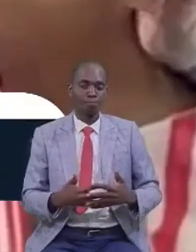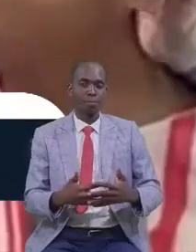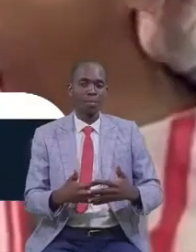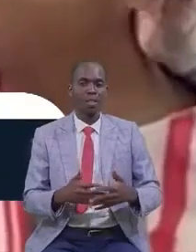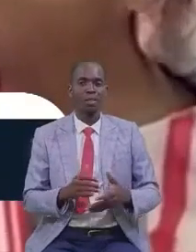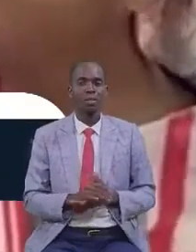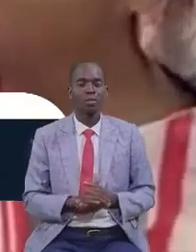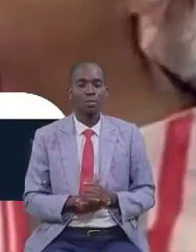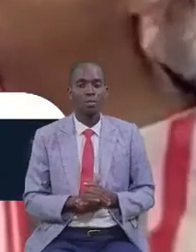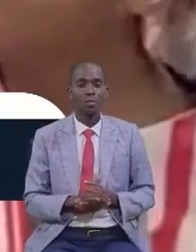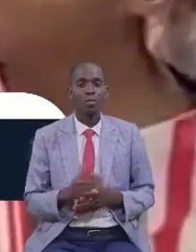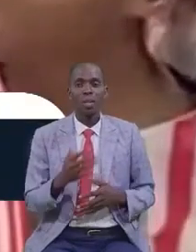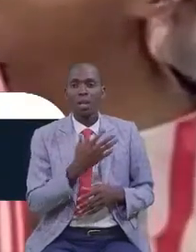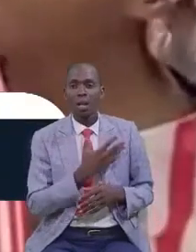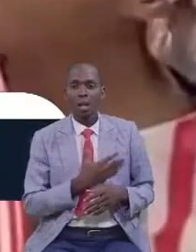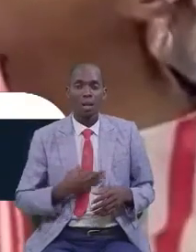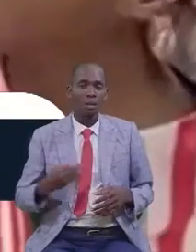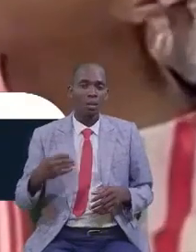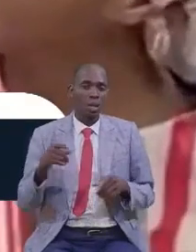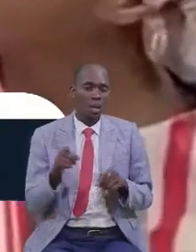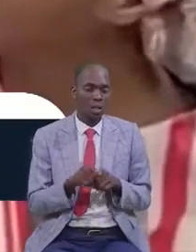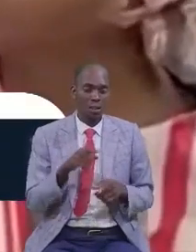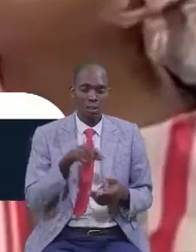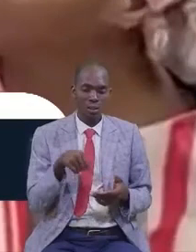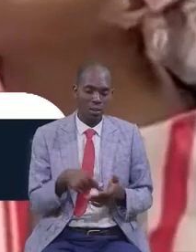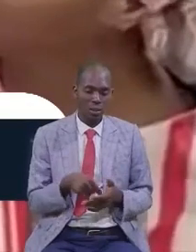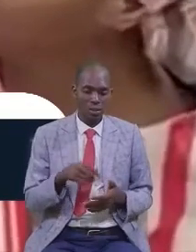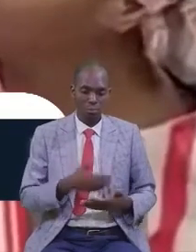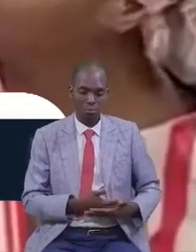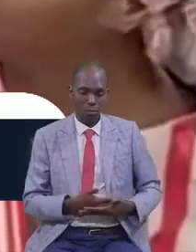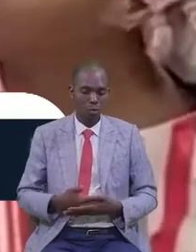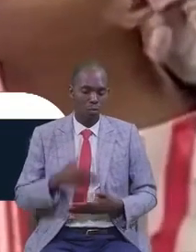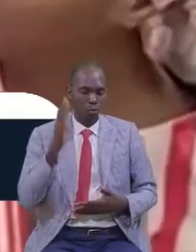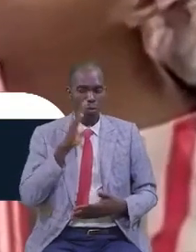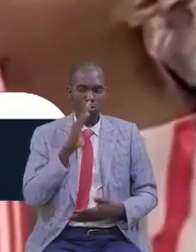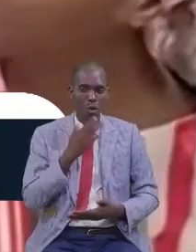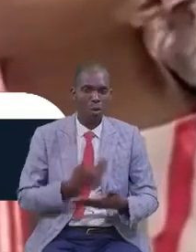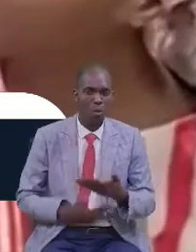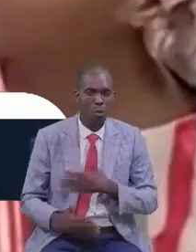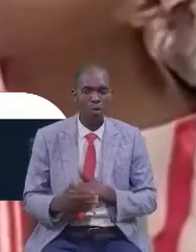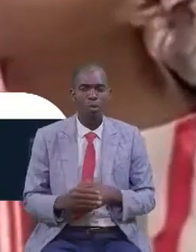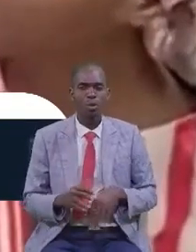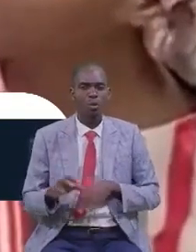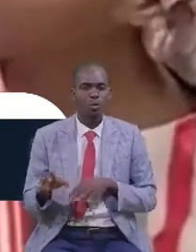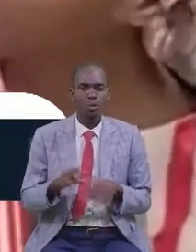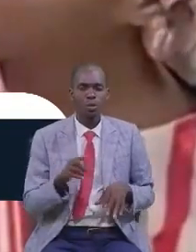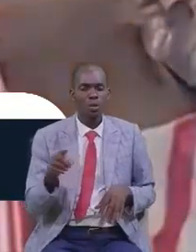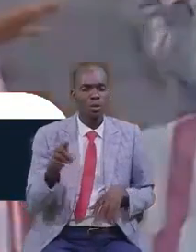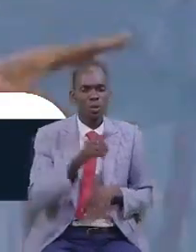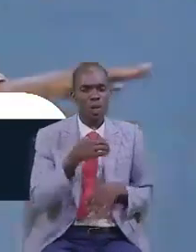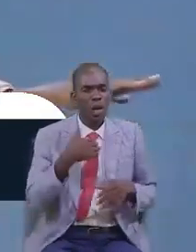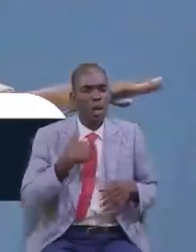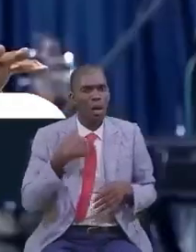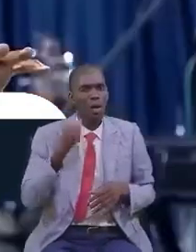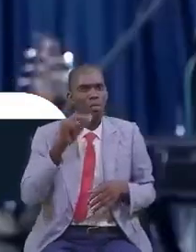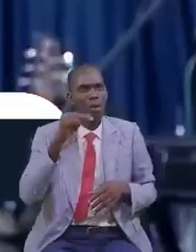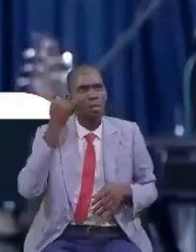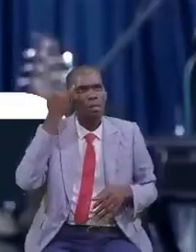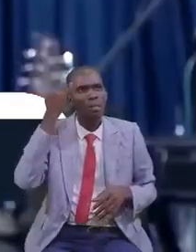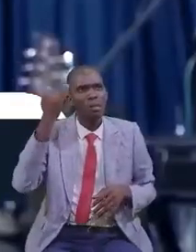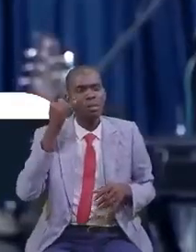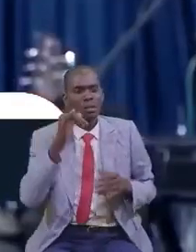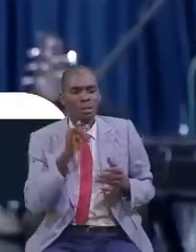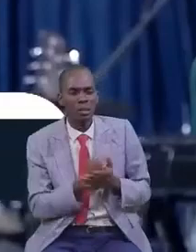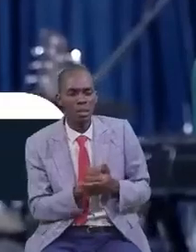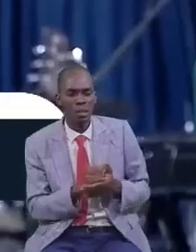ఉందని తెలిసింది. And this child will come. ఈ యొక్క బిడ్డ జన్మిస్తాడని. If they have an idea by scanning that it's going to be a